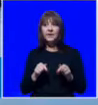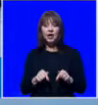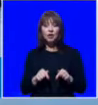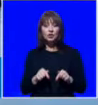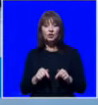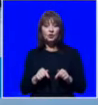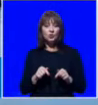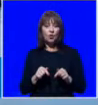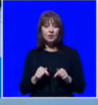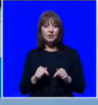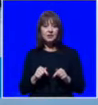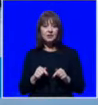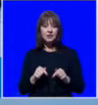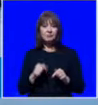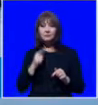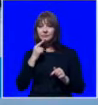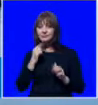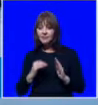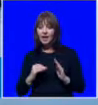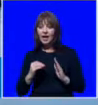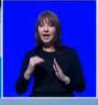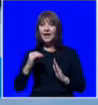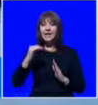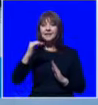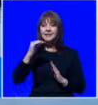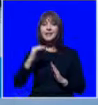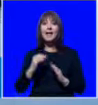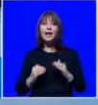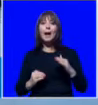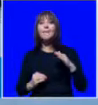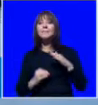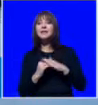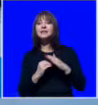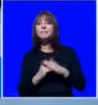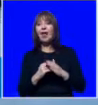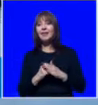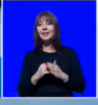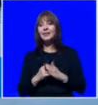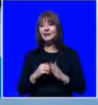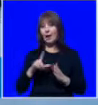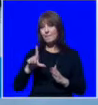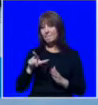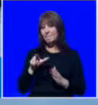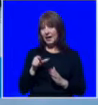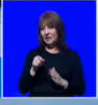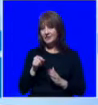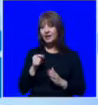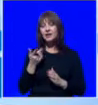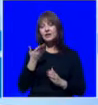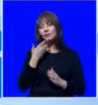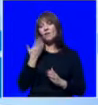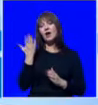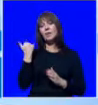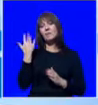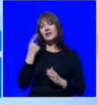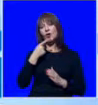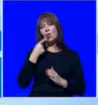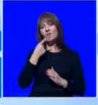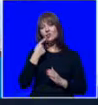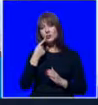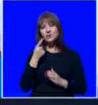Този ръст на максималната пенсия, който беше реализиран при един друг вид политически говорения в предишните години, очевидно